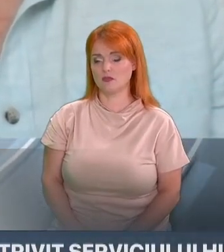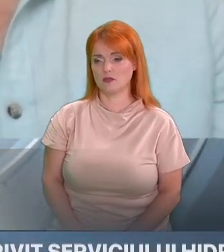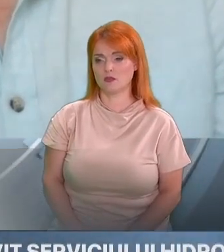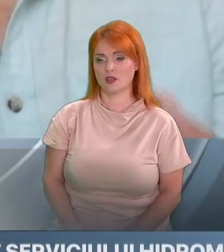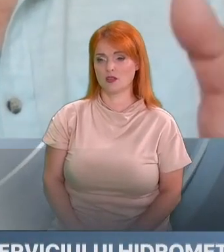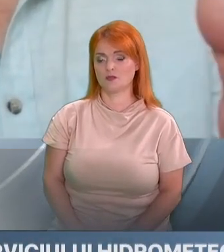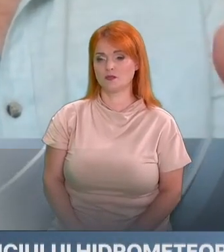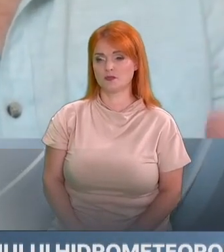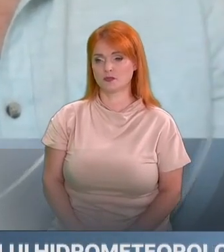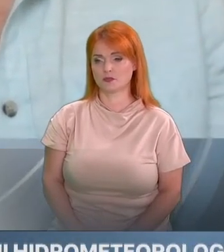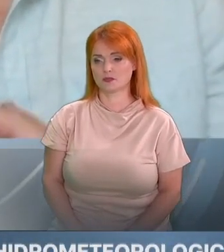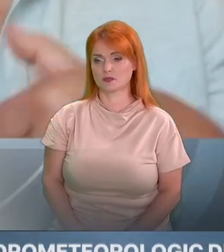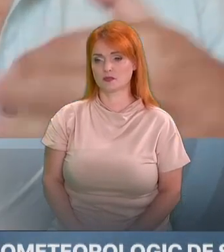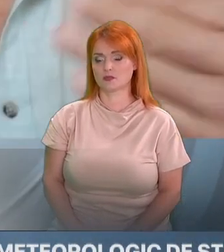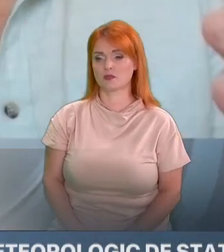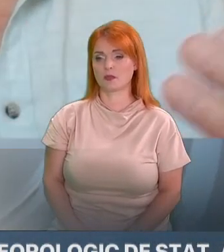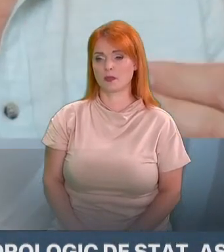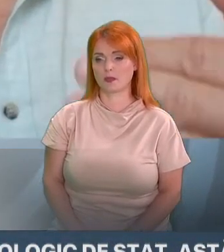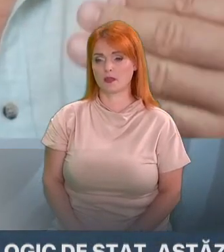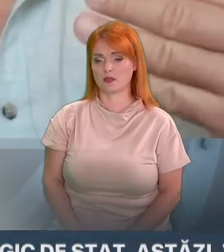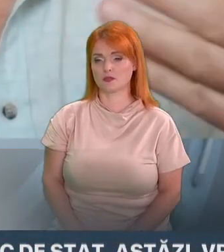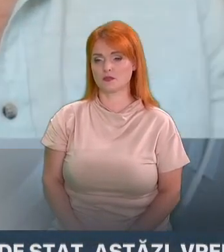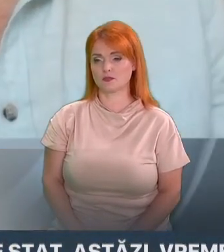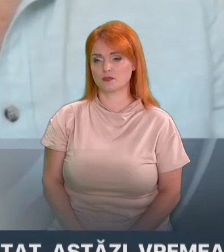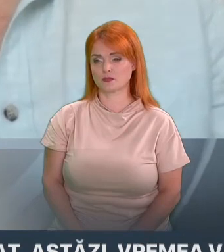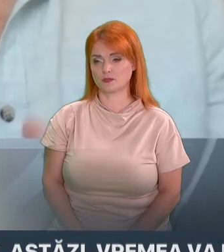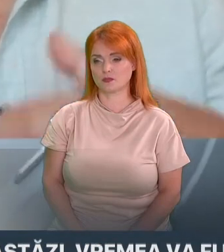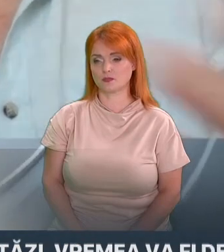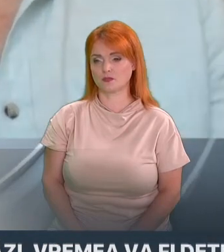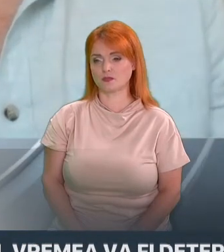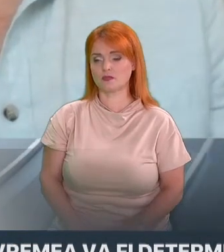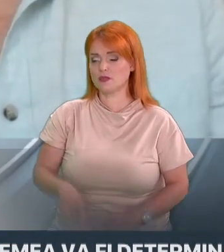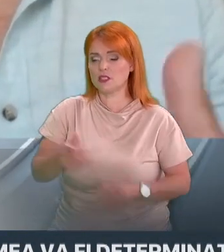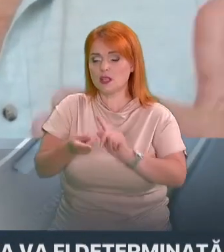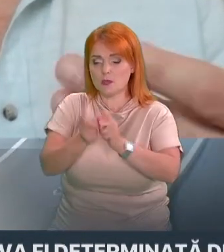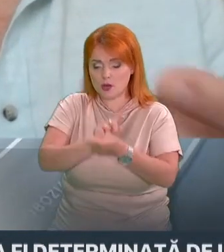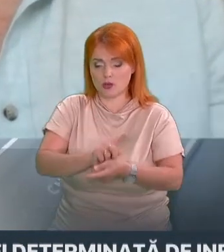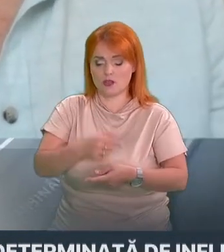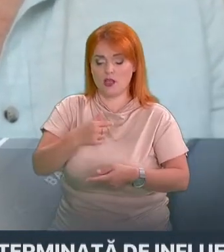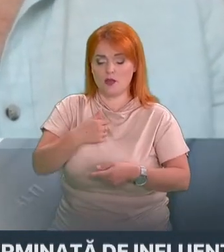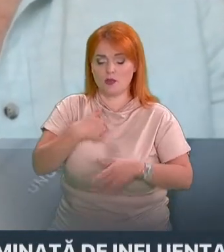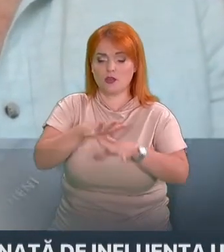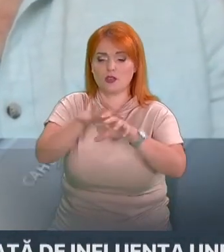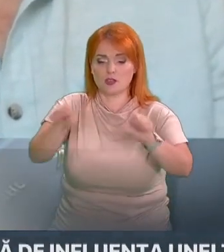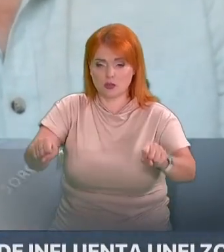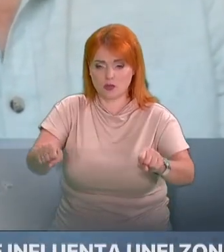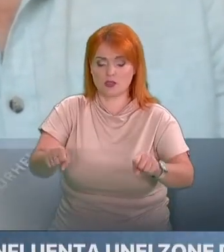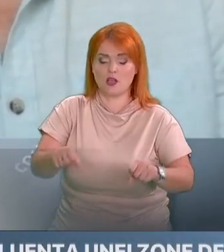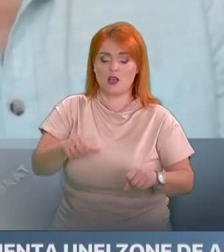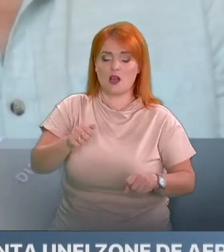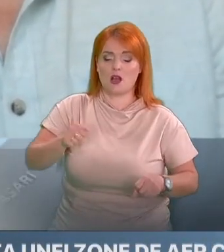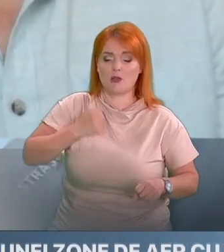sovietică, cu aceleași drame, dar la o dimensiune mult mai mare, incomensurabilă, pentru că e vorba de foame de cumplită